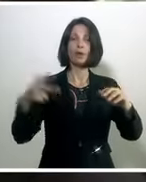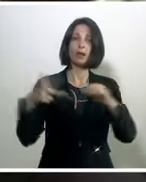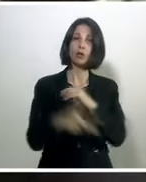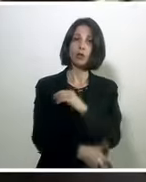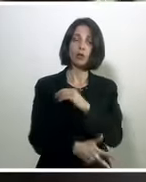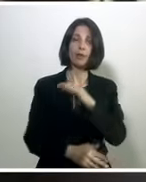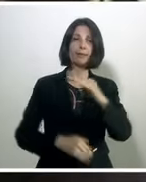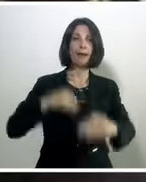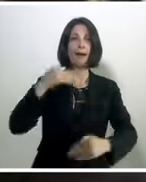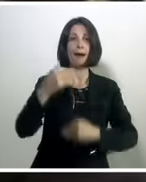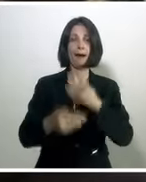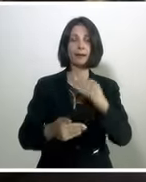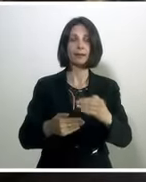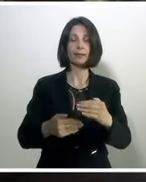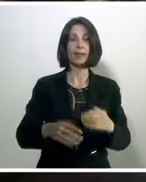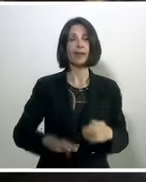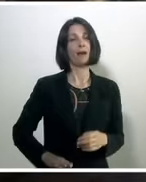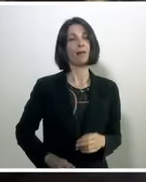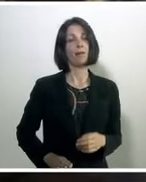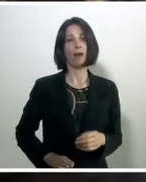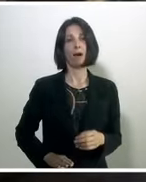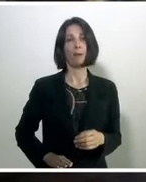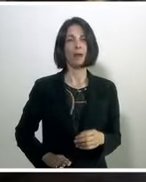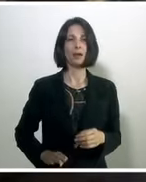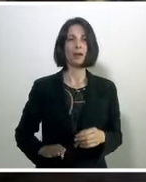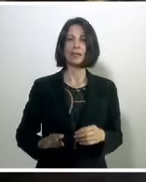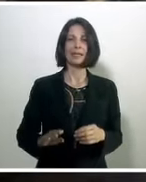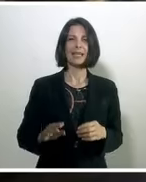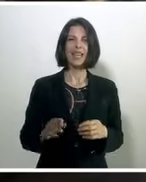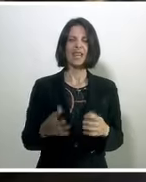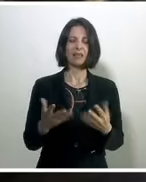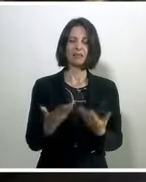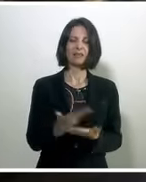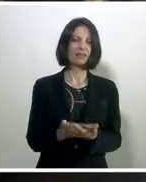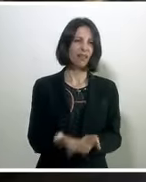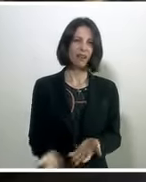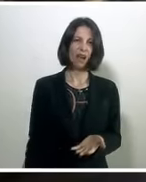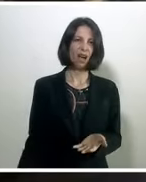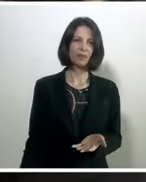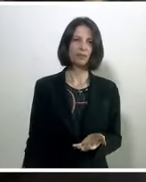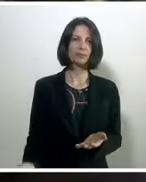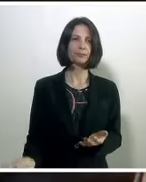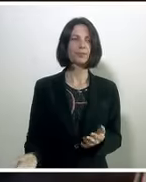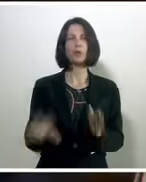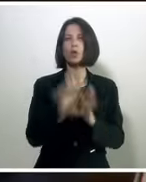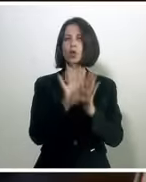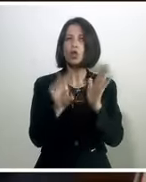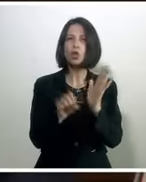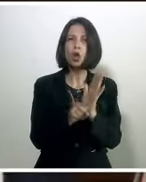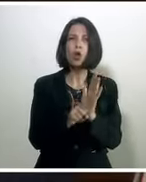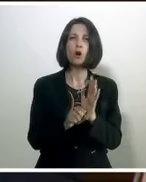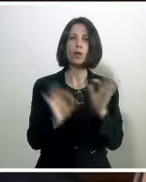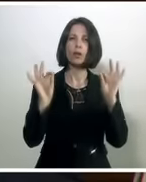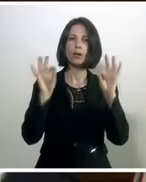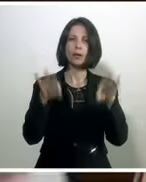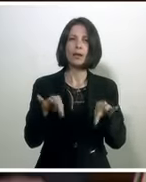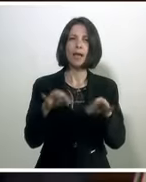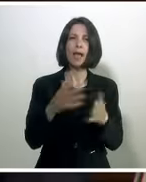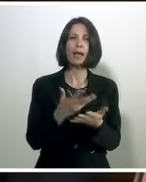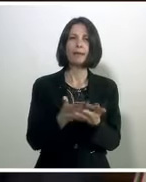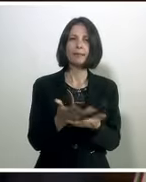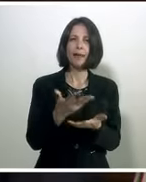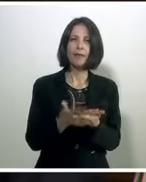la fame delle aree del malessere del degrado rimase storico il suo intervento Nel giugno del 1969 alla conferenza